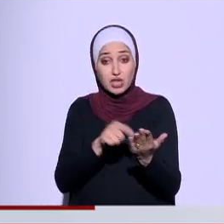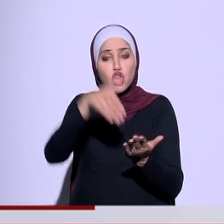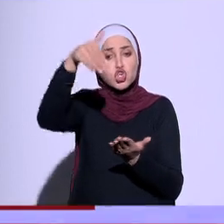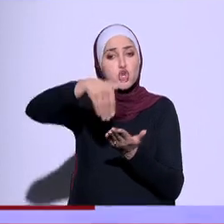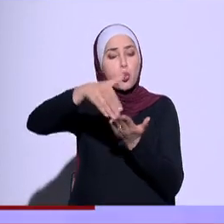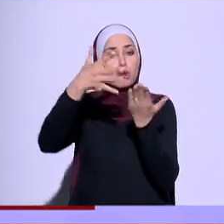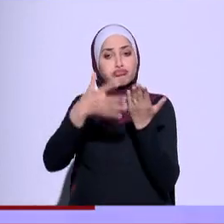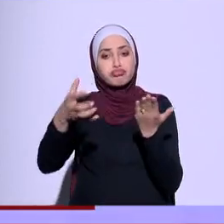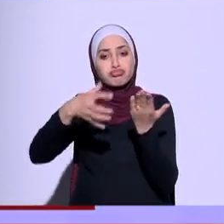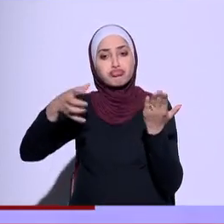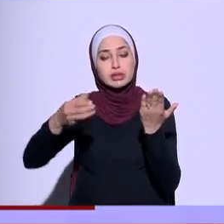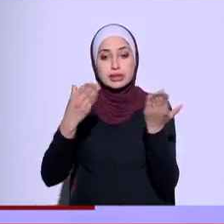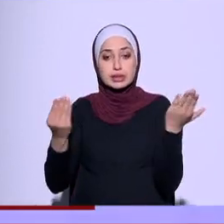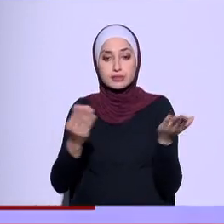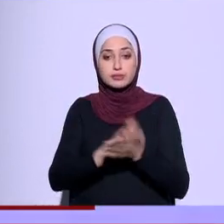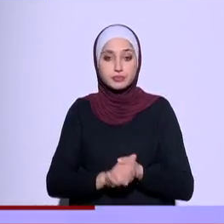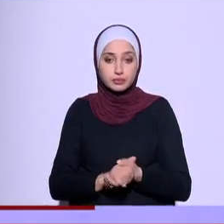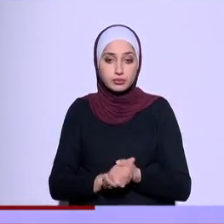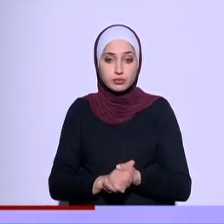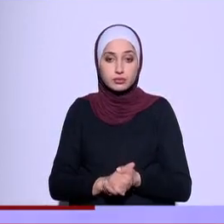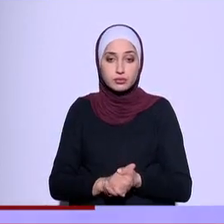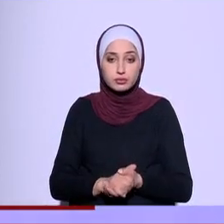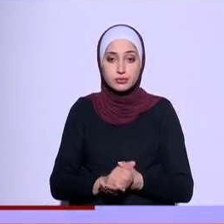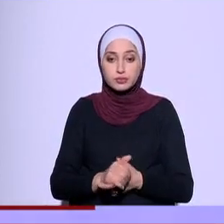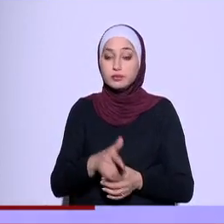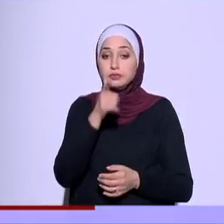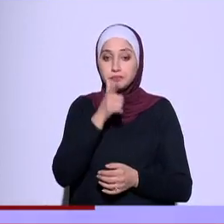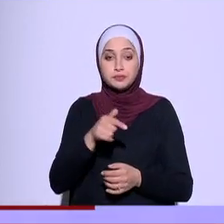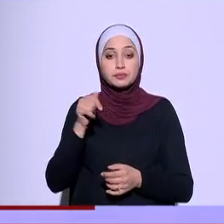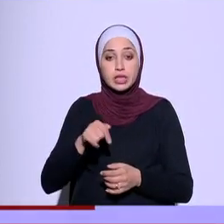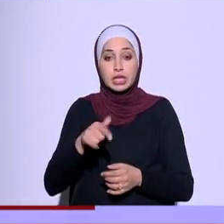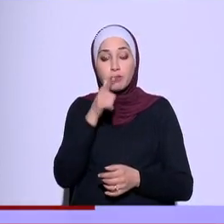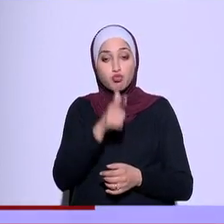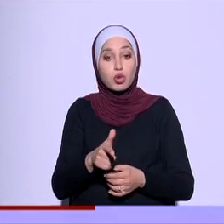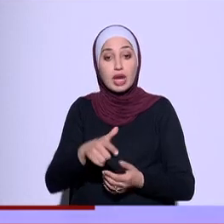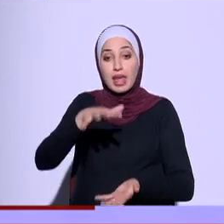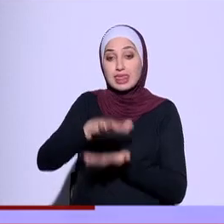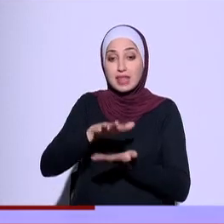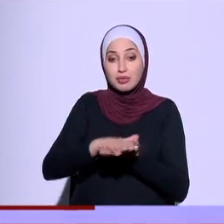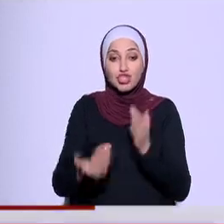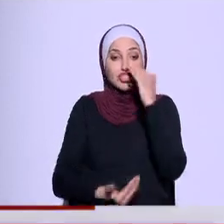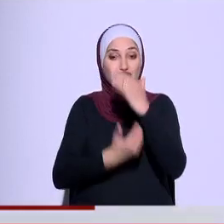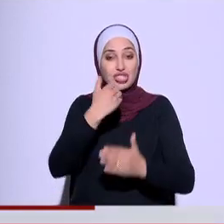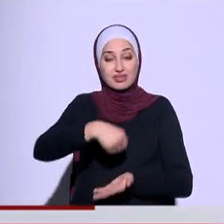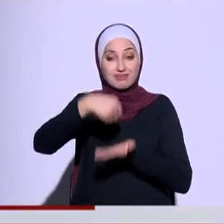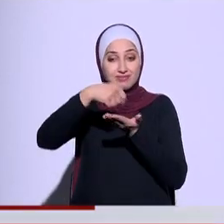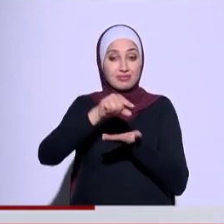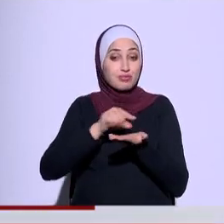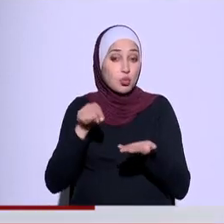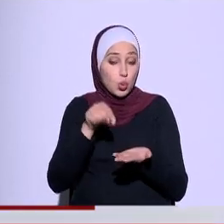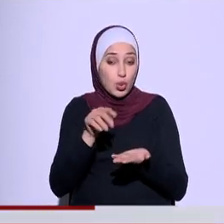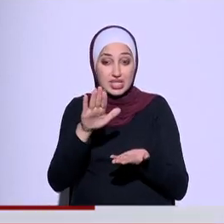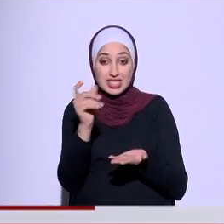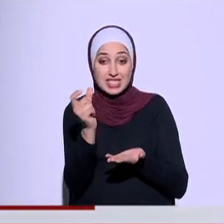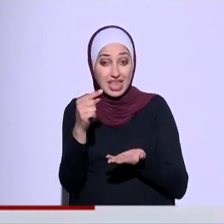على المستخدم اليوم حذف النسخة القديمة وإعادة تحميل التطبيق من جديد؟ لا، هلا اذا